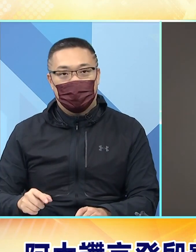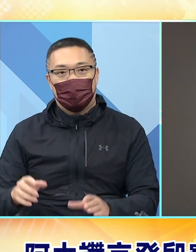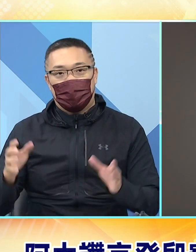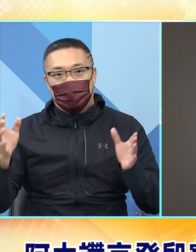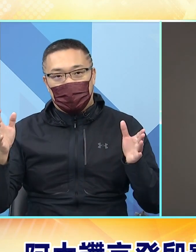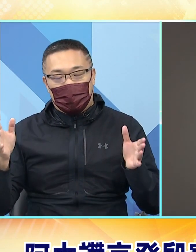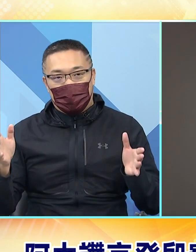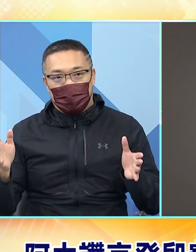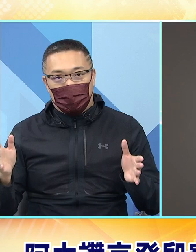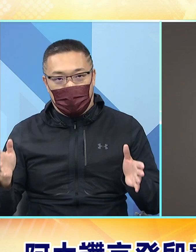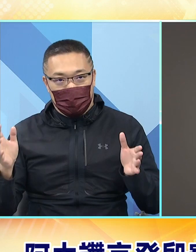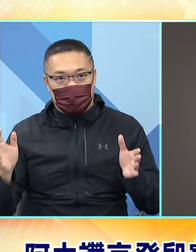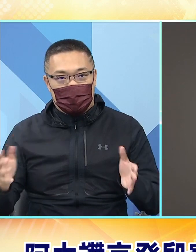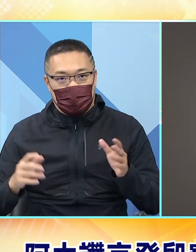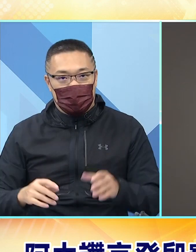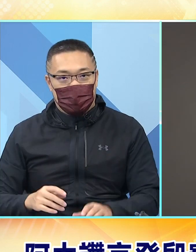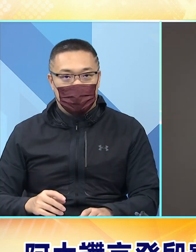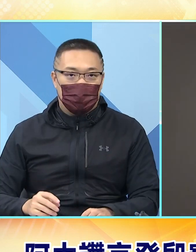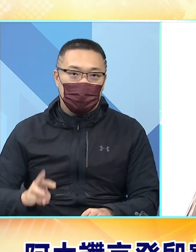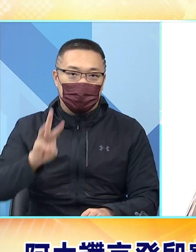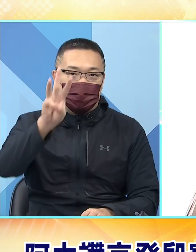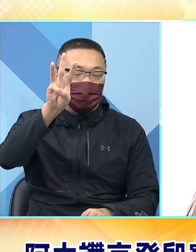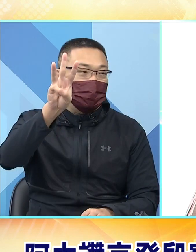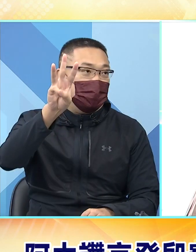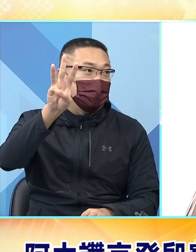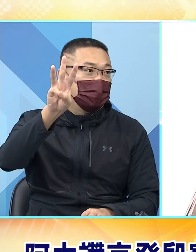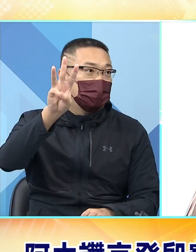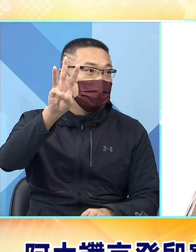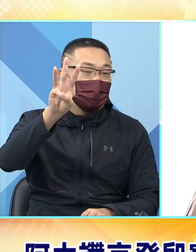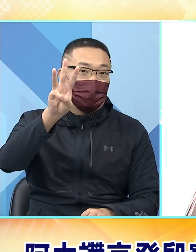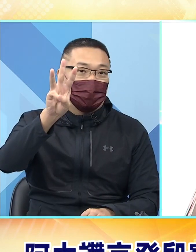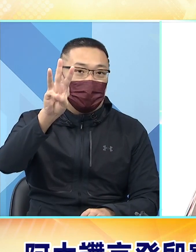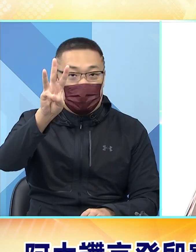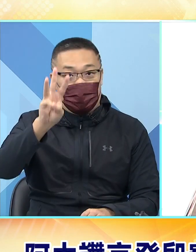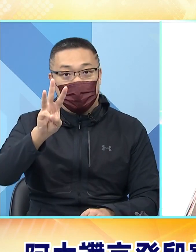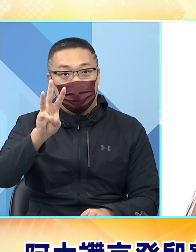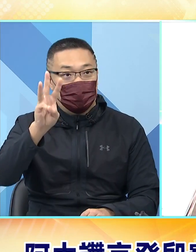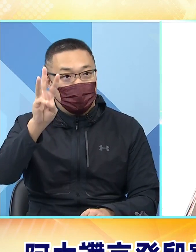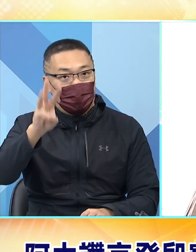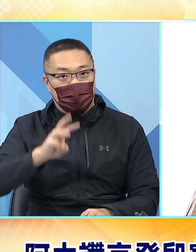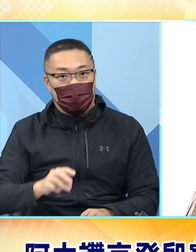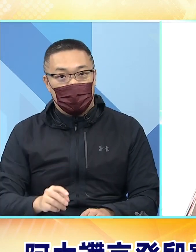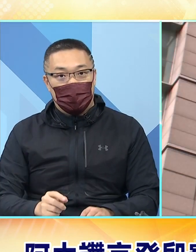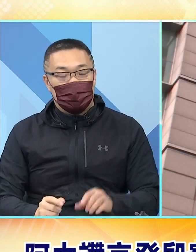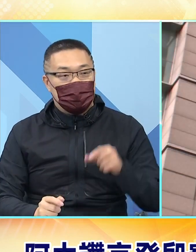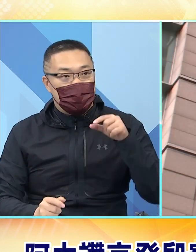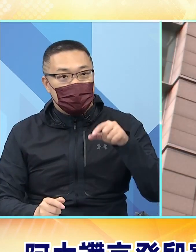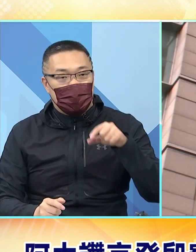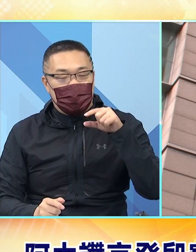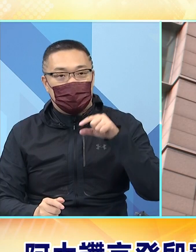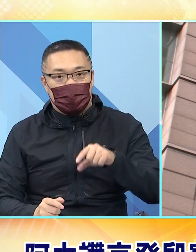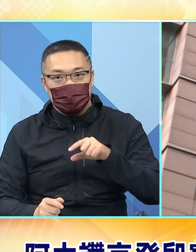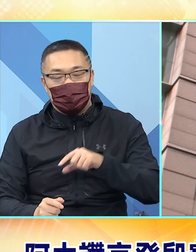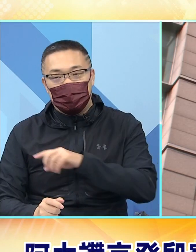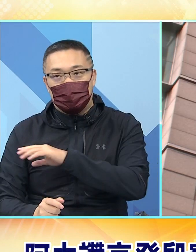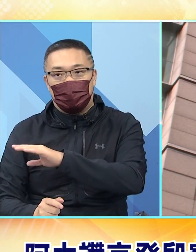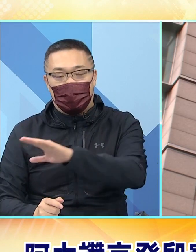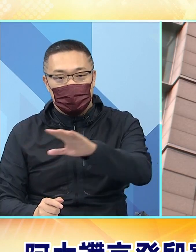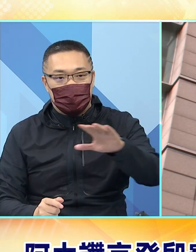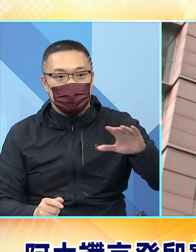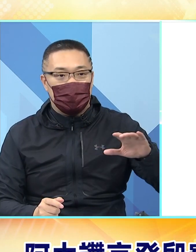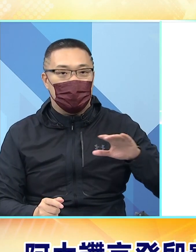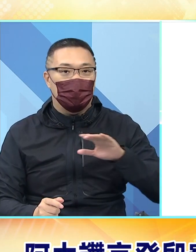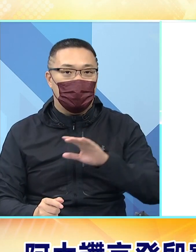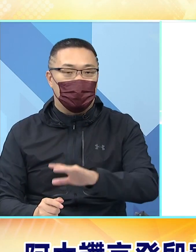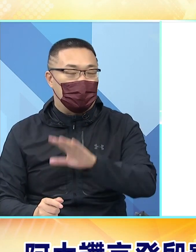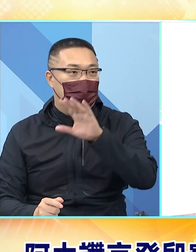747400。满载要3架 哦， 那好，我就问了，现在当今全